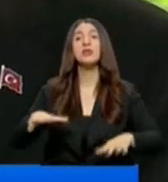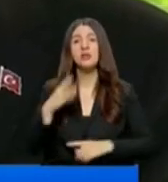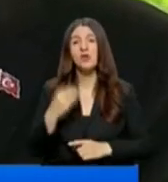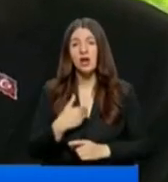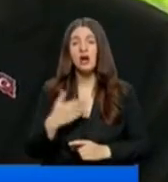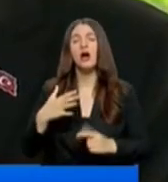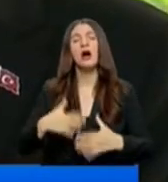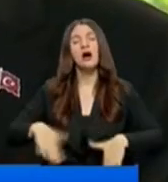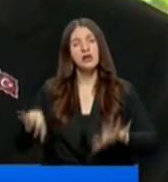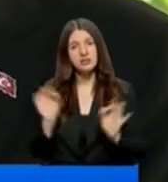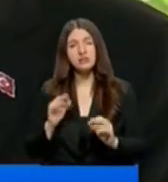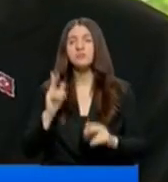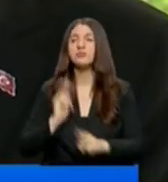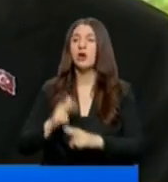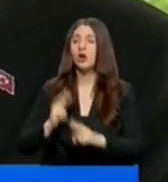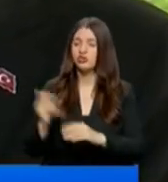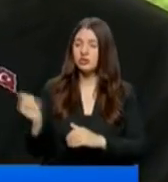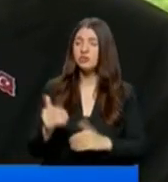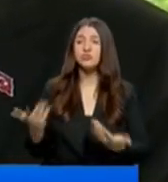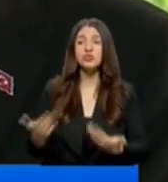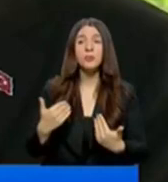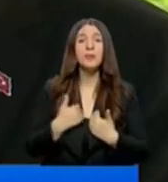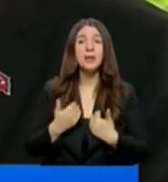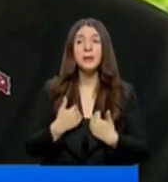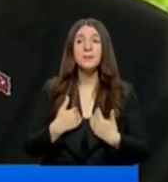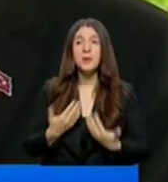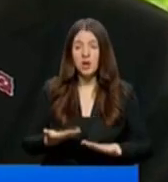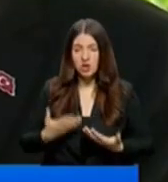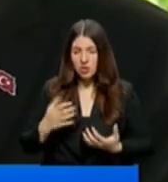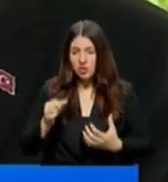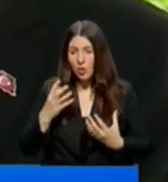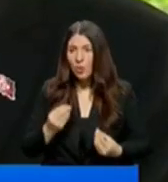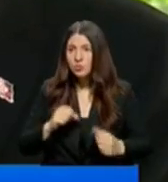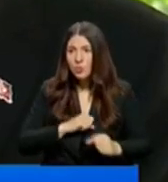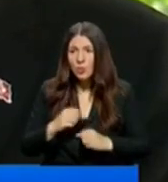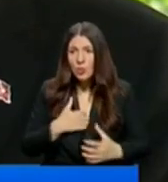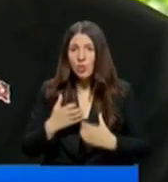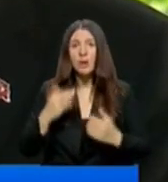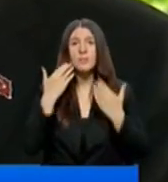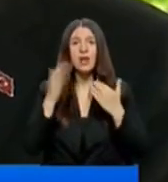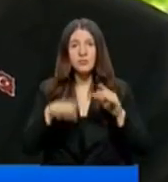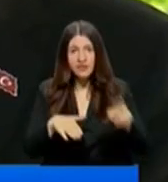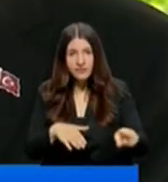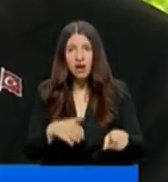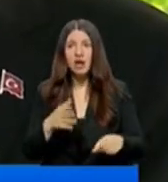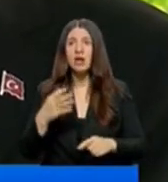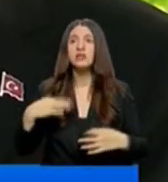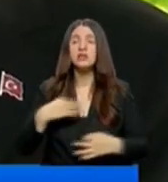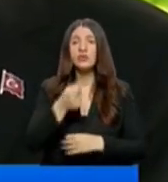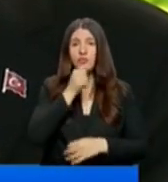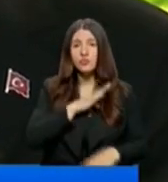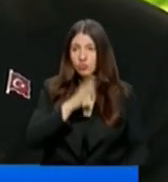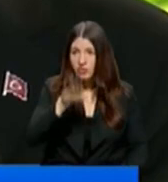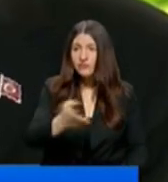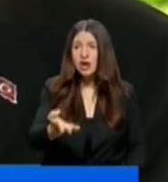olarak hazırız. Bir an önce gelsin. Çünkü benim taşıdığım kaygıları Sayın Akşener de taşıyor. Sayın Davutoğlu